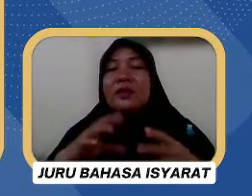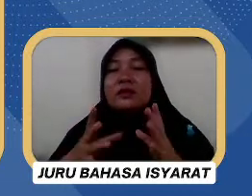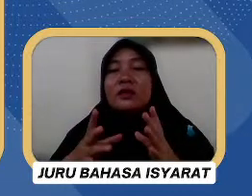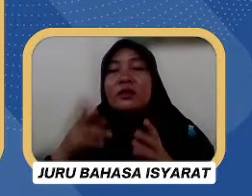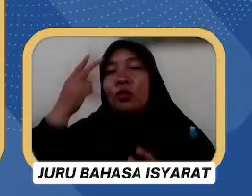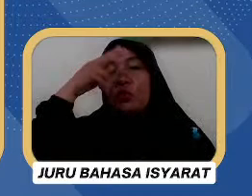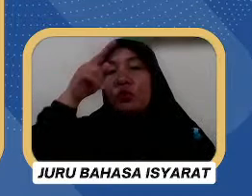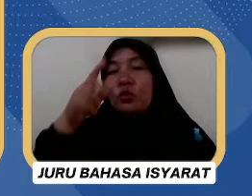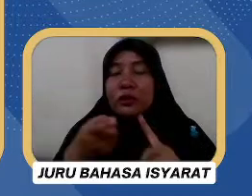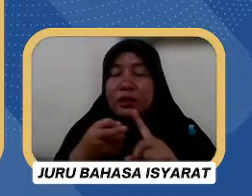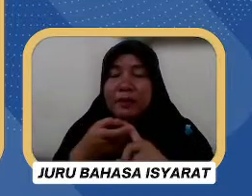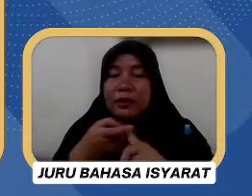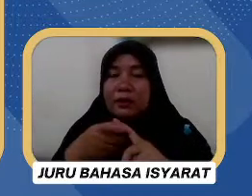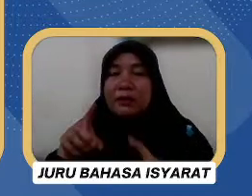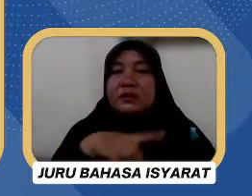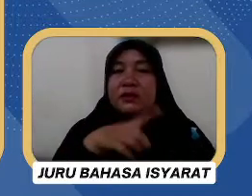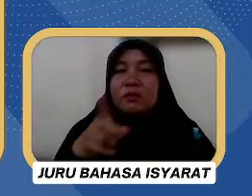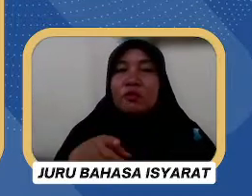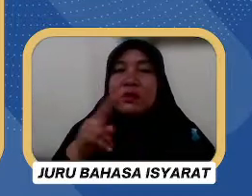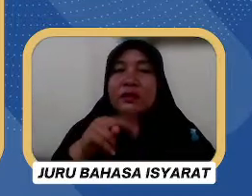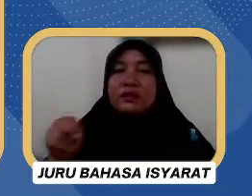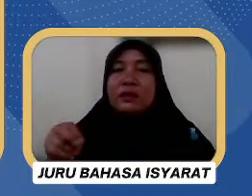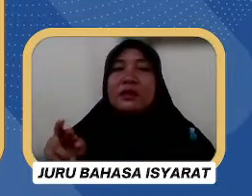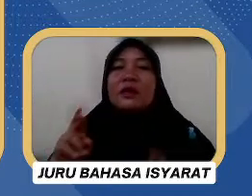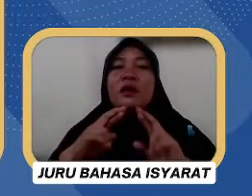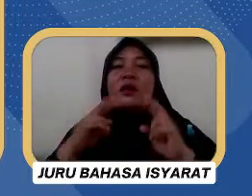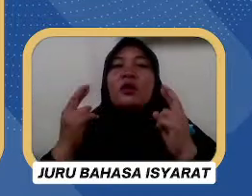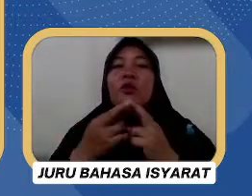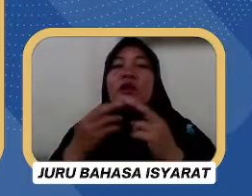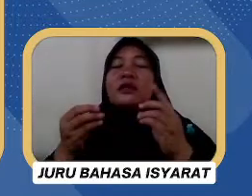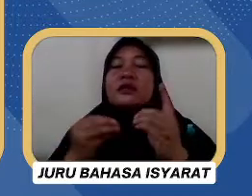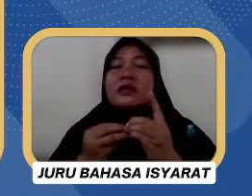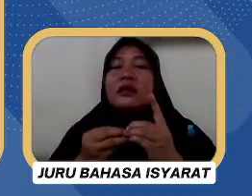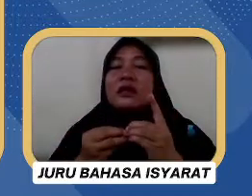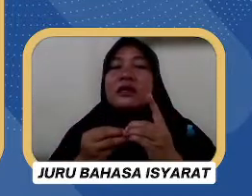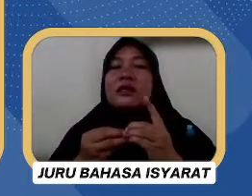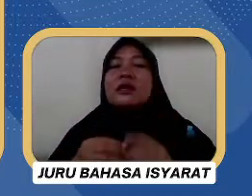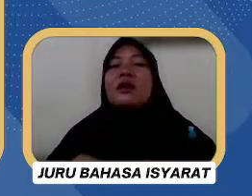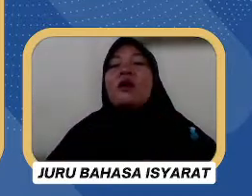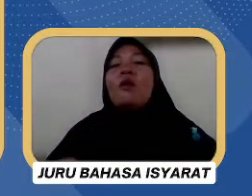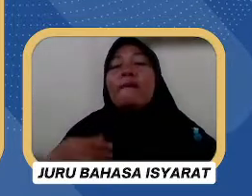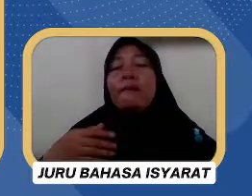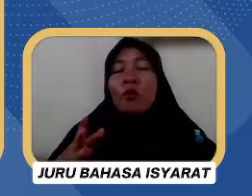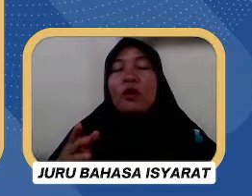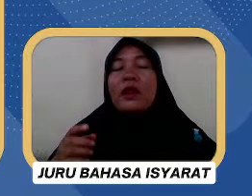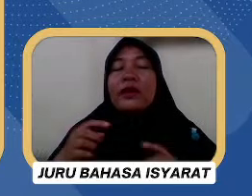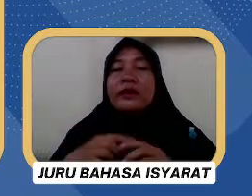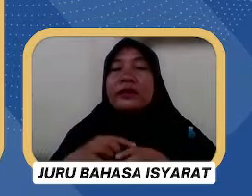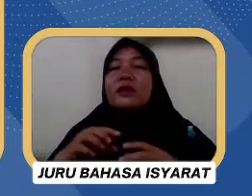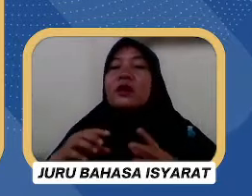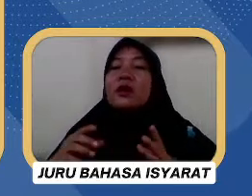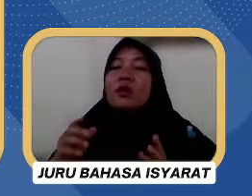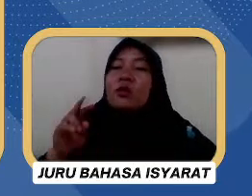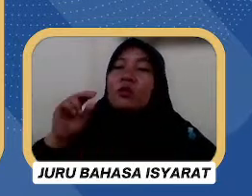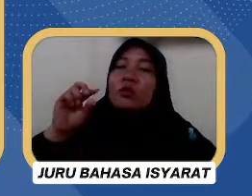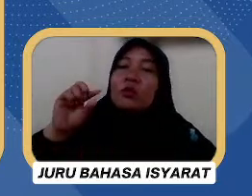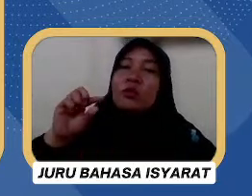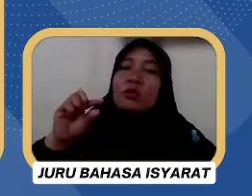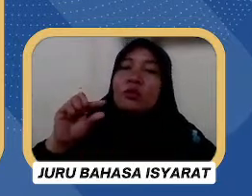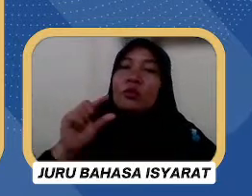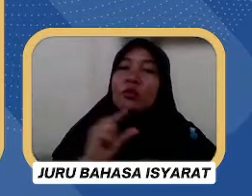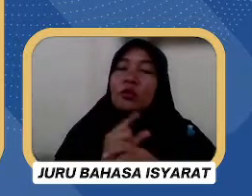semuanya, ruang digital, kemudahan akses informasi saat ini, silakan digunakan untuk hal-hal baik.